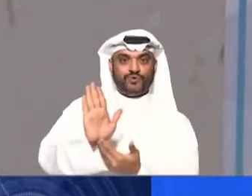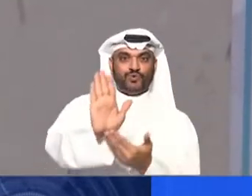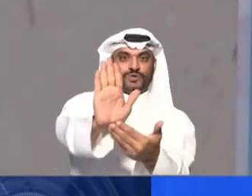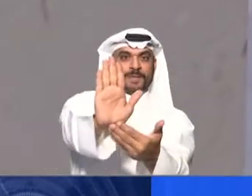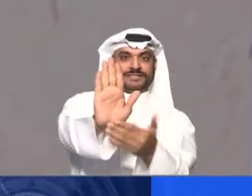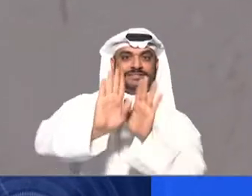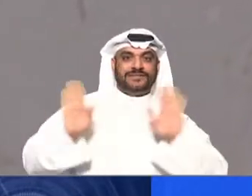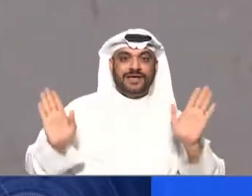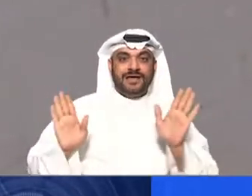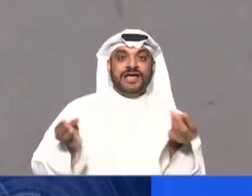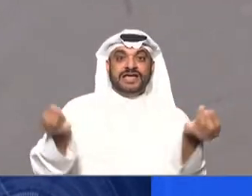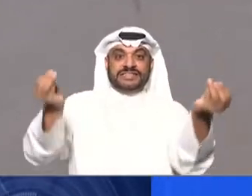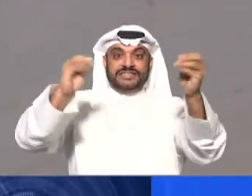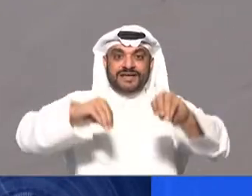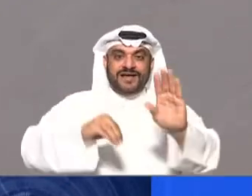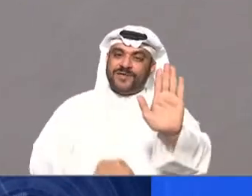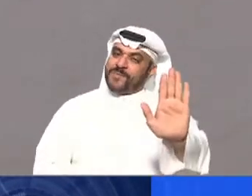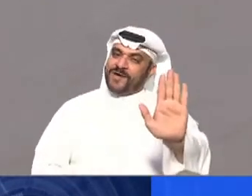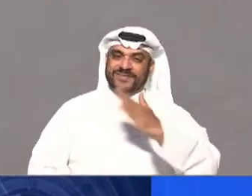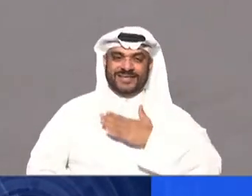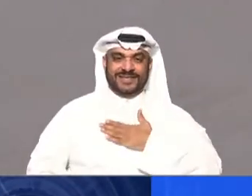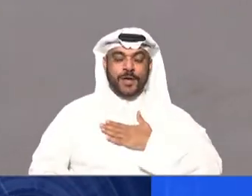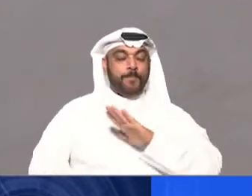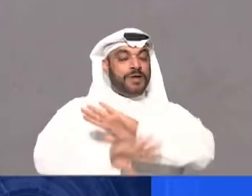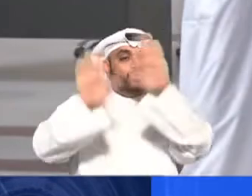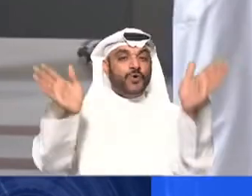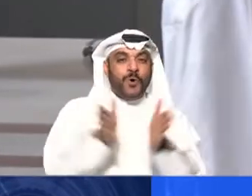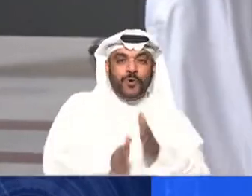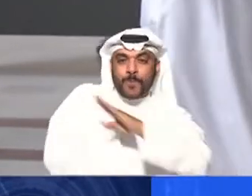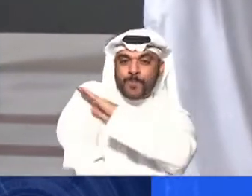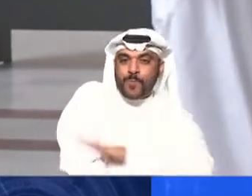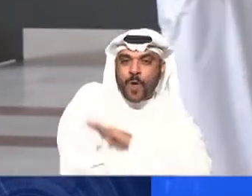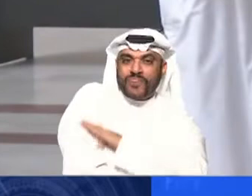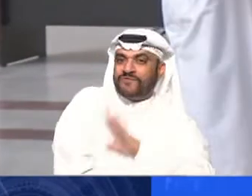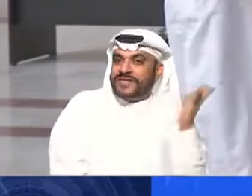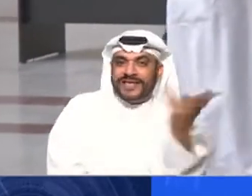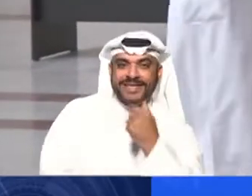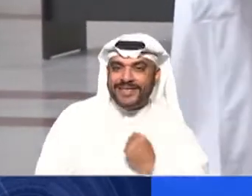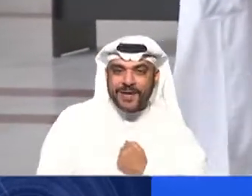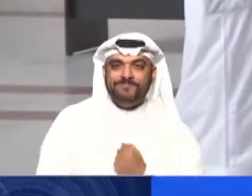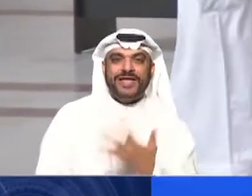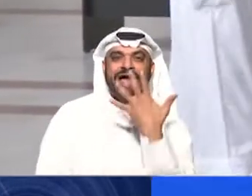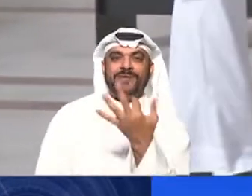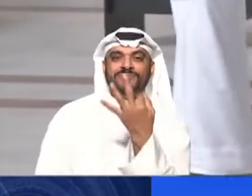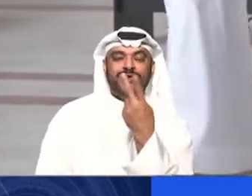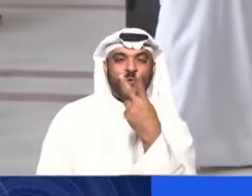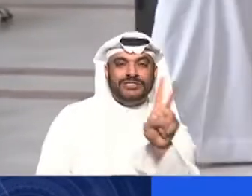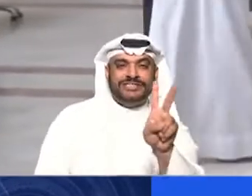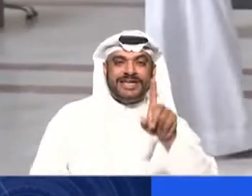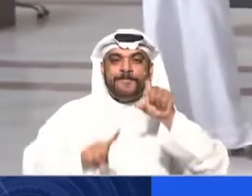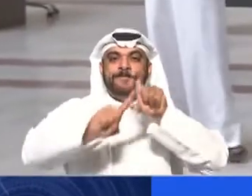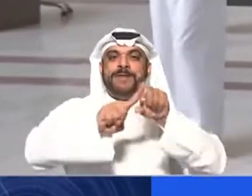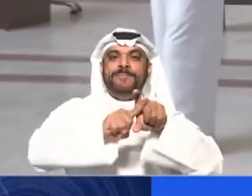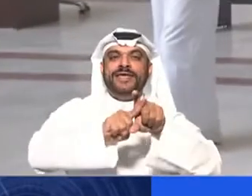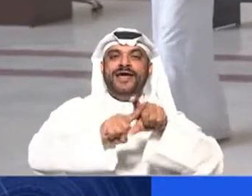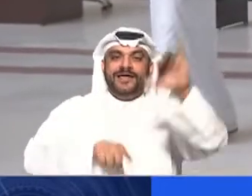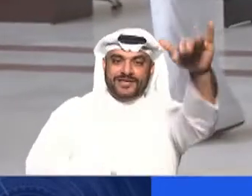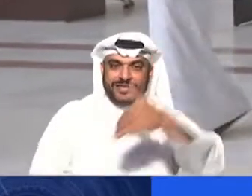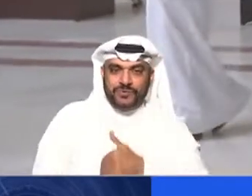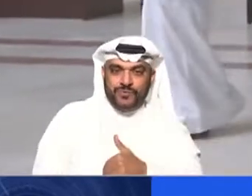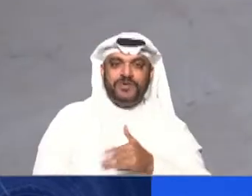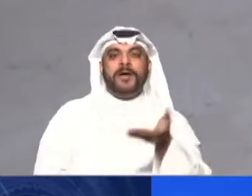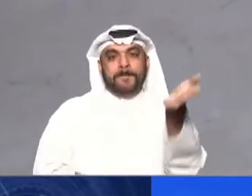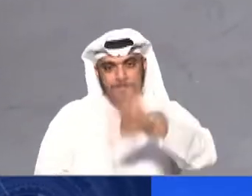إرشادات توعوية لضمان وجود التباعد تم توزيعها مع المعقمات على مداخل الوزارة والمصاعد